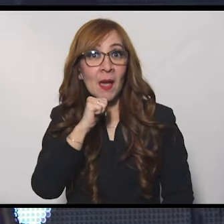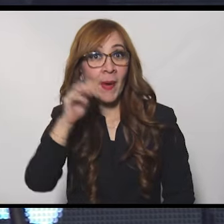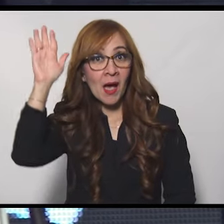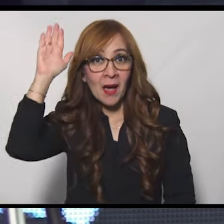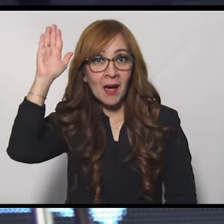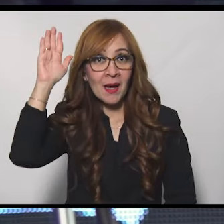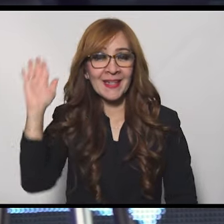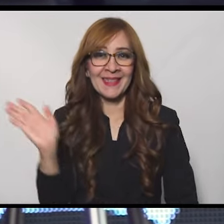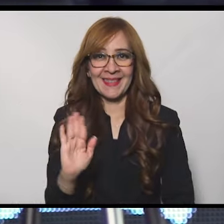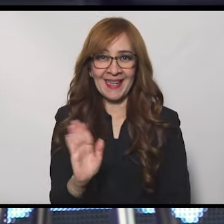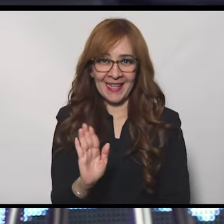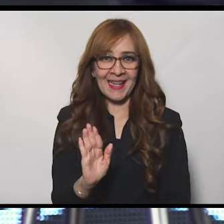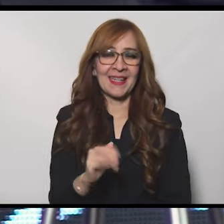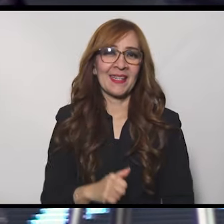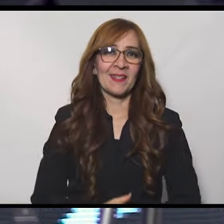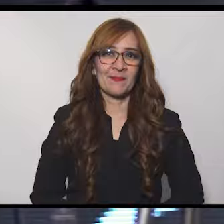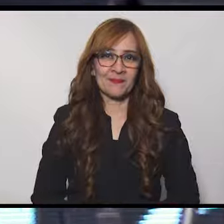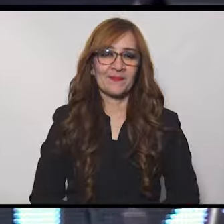rasa tidak ya.